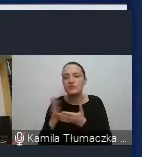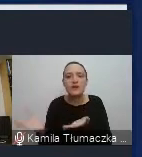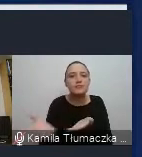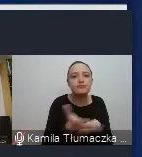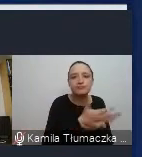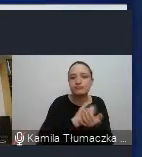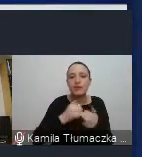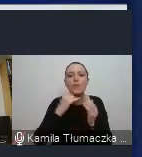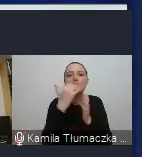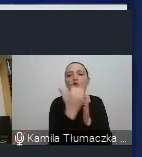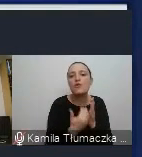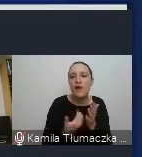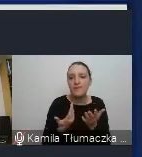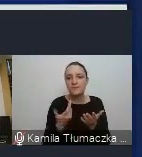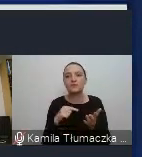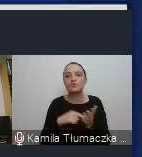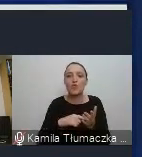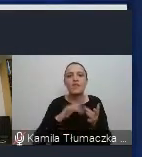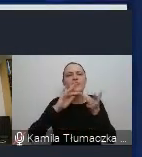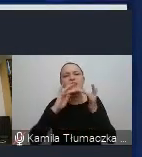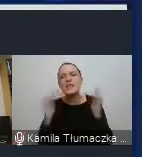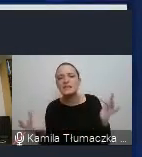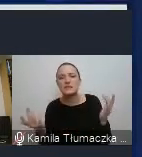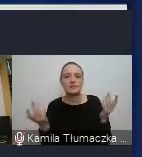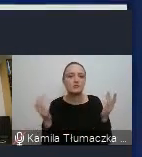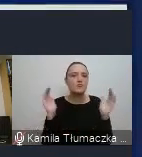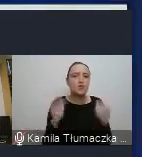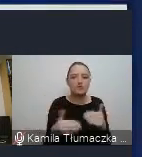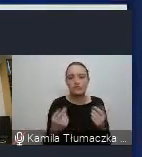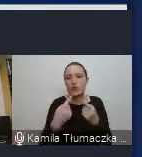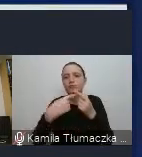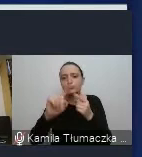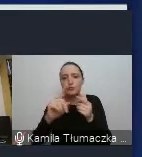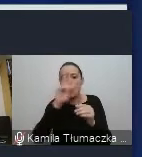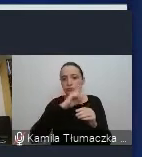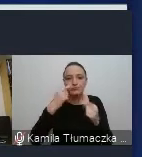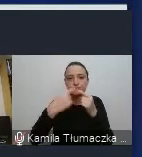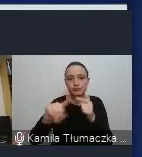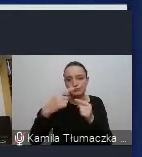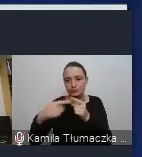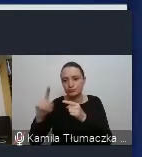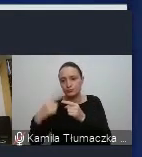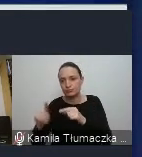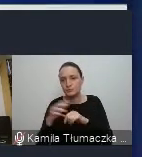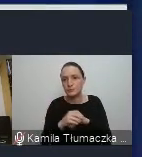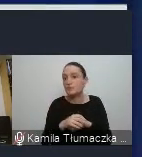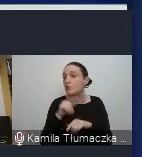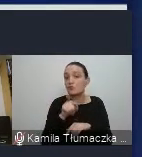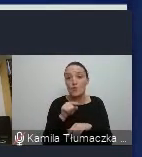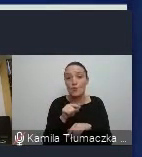tutaj programy, tak? To też w postaci linków można rodzicom wysyłać. To nie